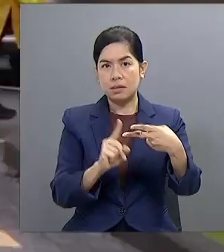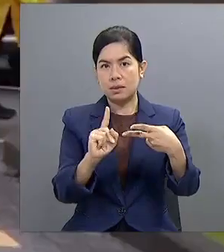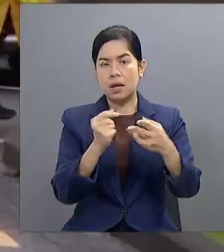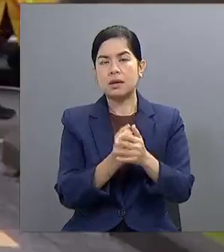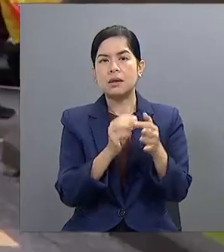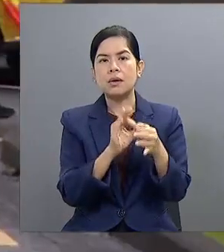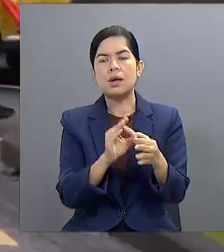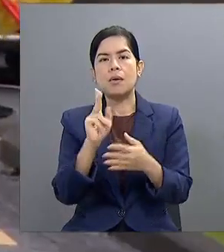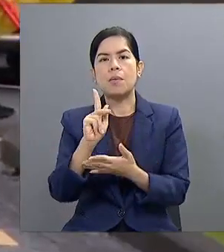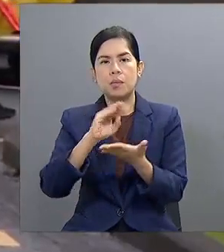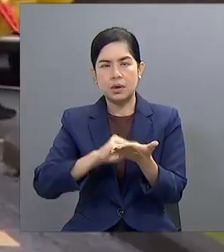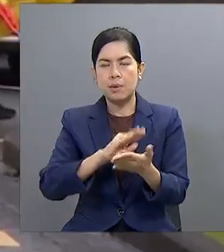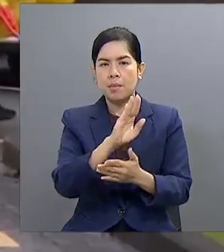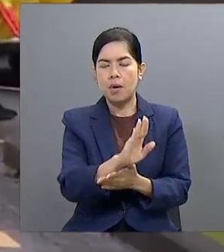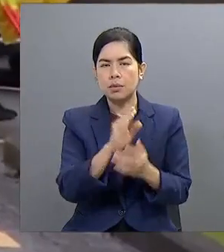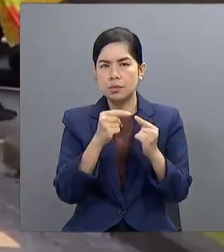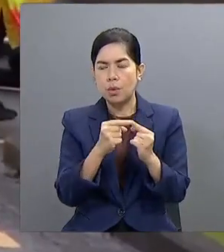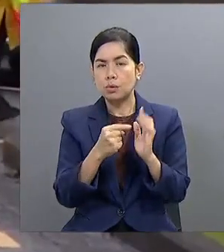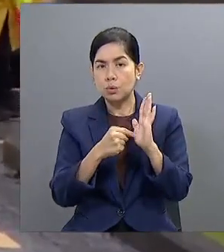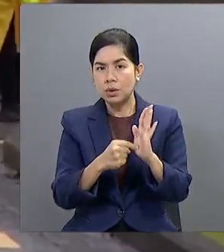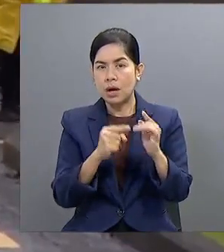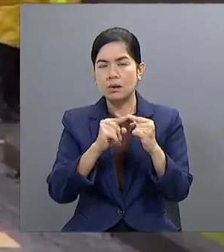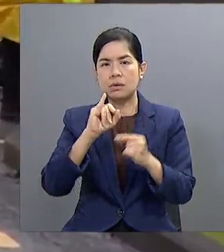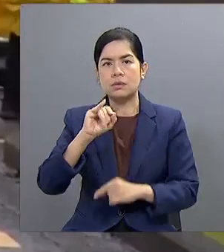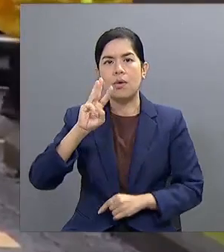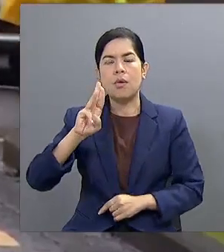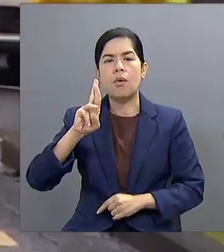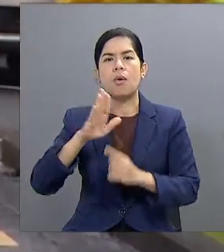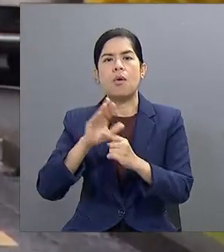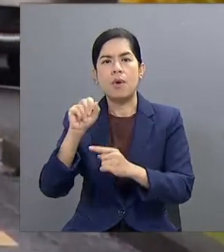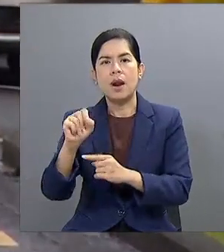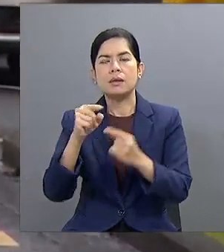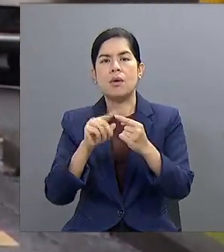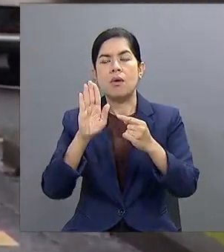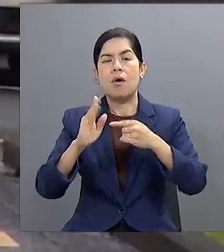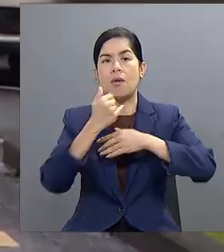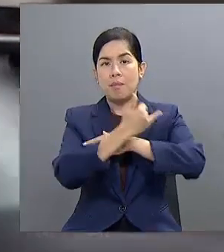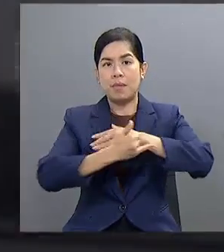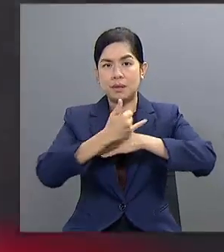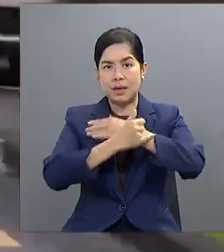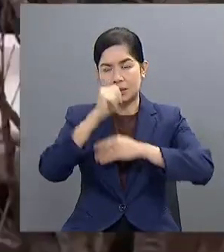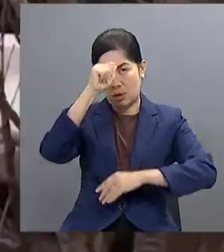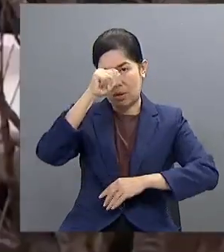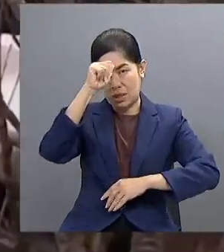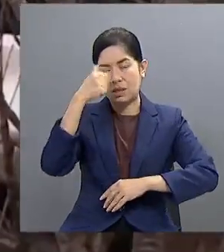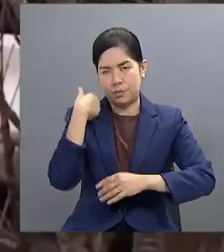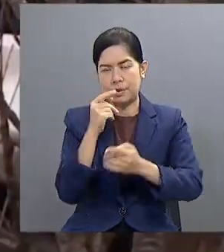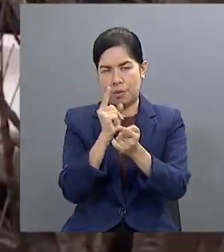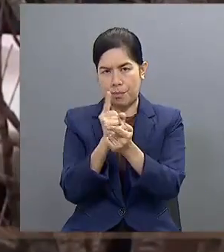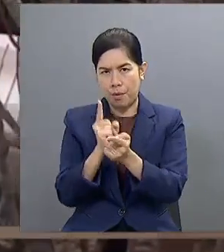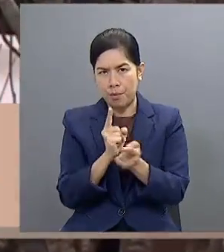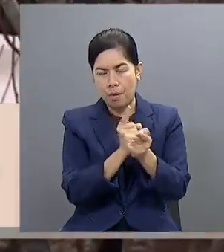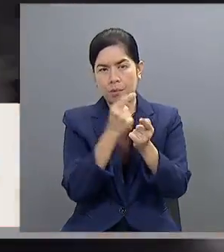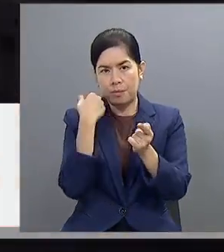จำนวนตัวอย่างไฟรัสที่ถอดรหัสในอินเดียพบจำนวนอย่างมีนัยยะสำคัญพบว่า BA